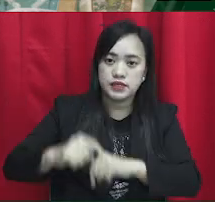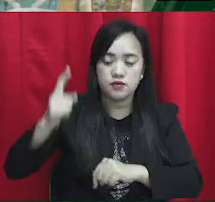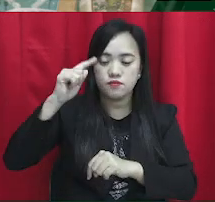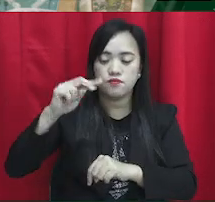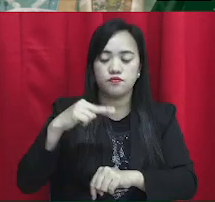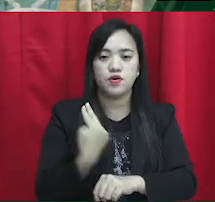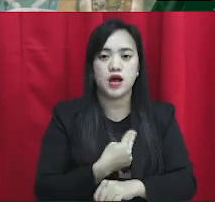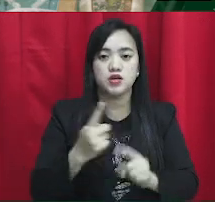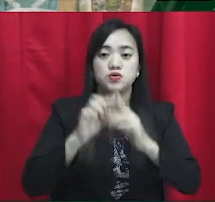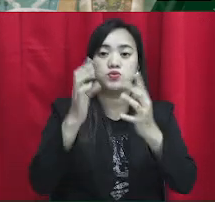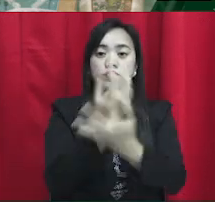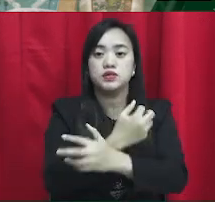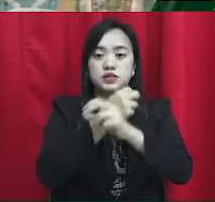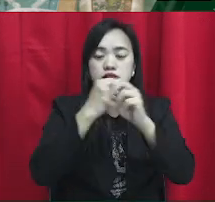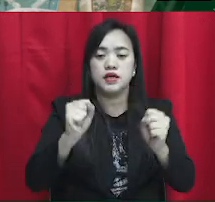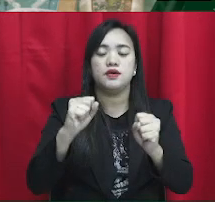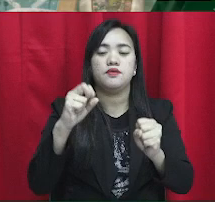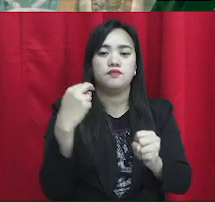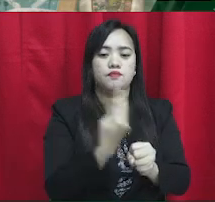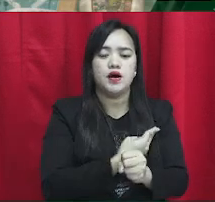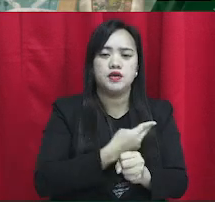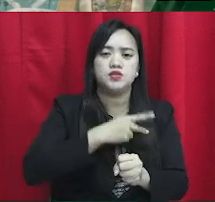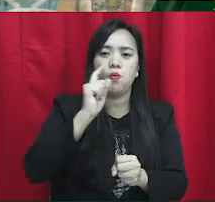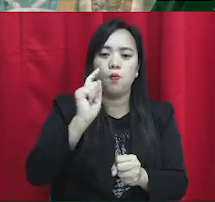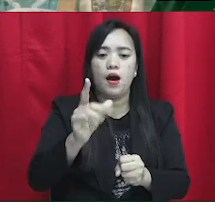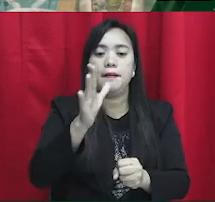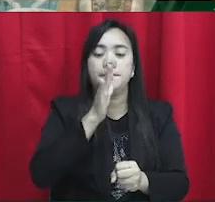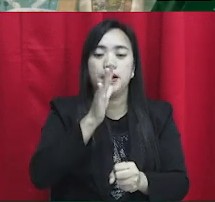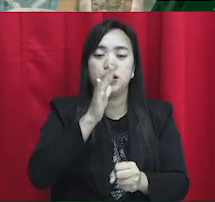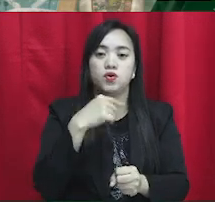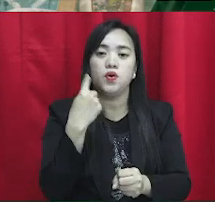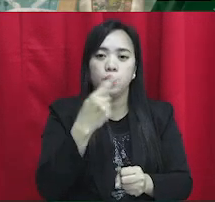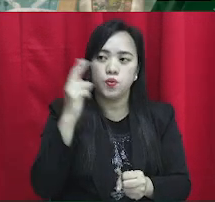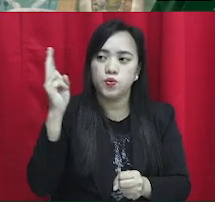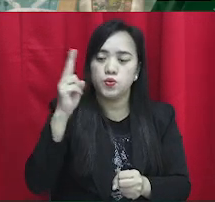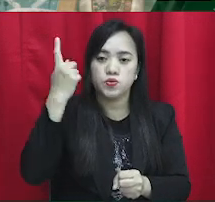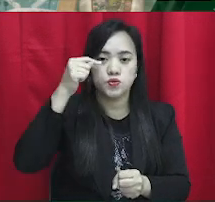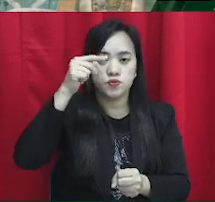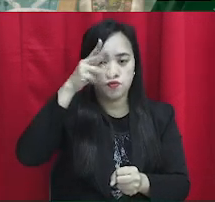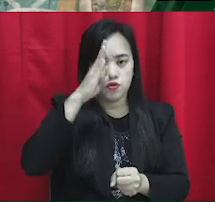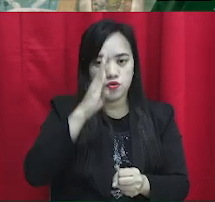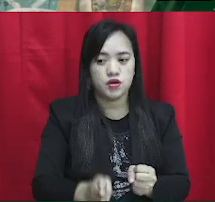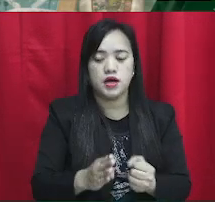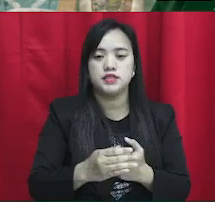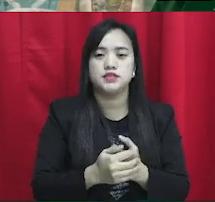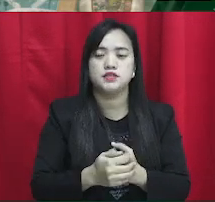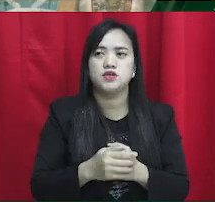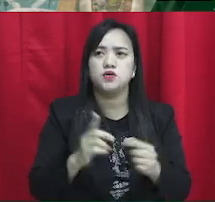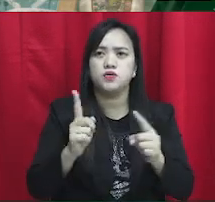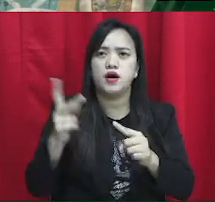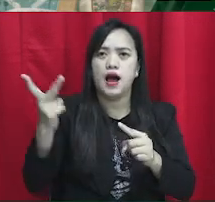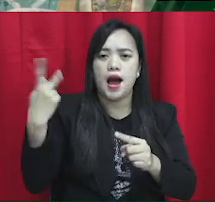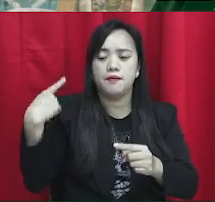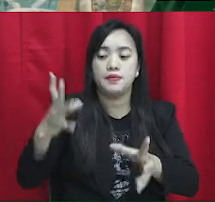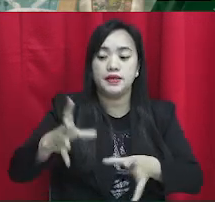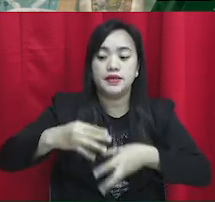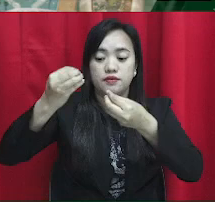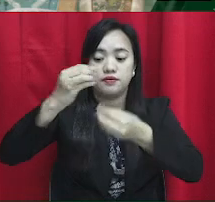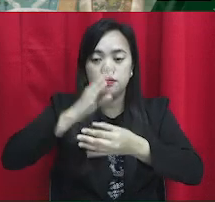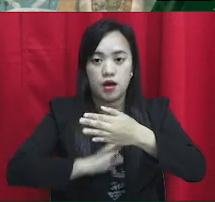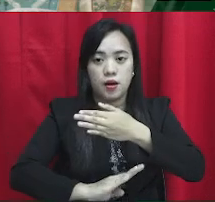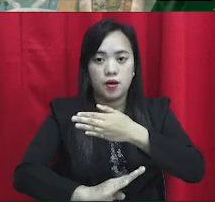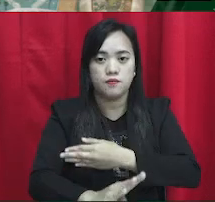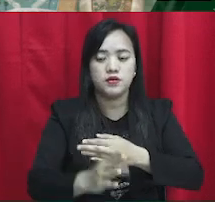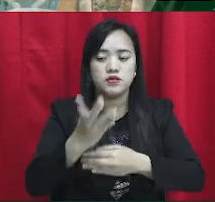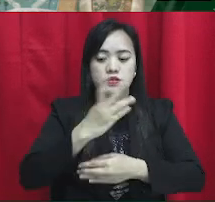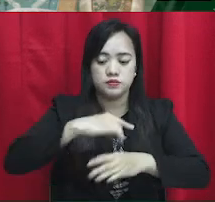nanay. Ginamit mo si Mary, ang isang babae na naging nanay sa kadahilanan na siya ang ginamit na instrumento